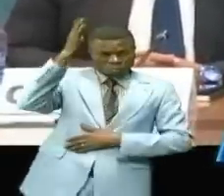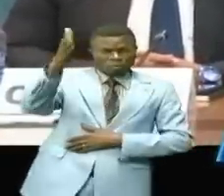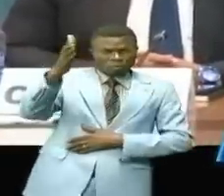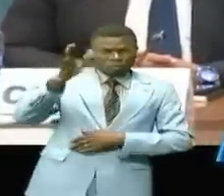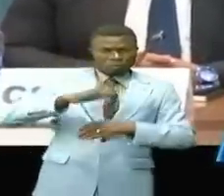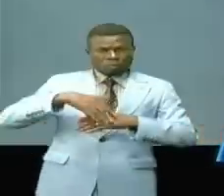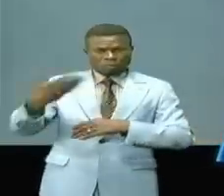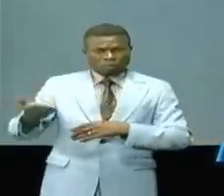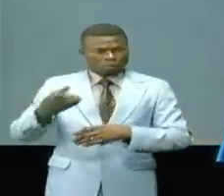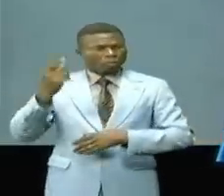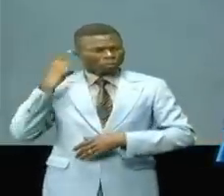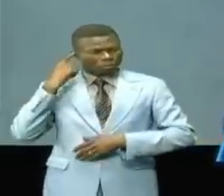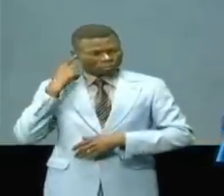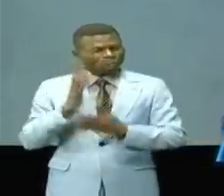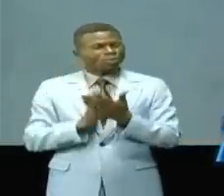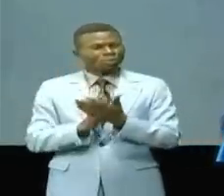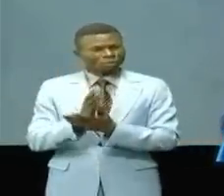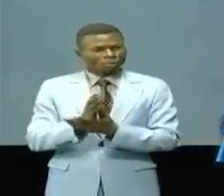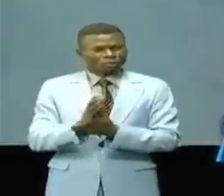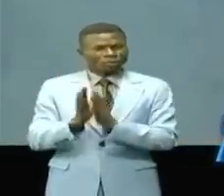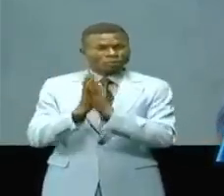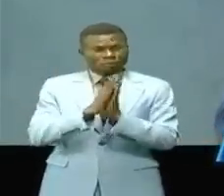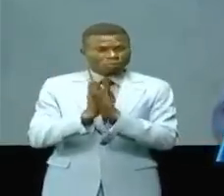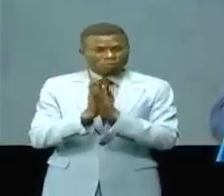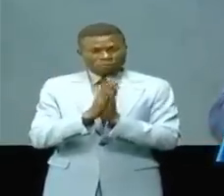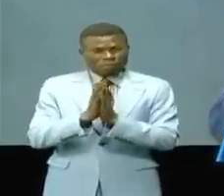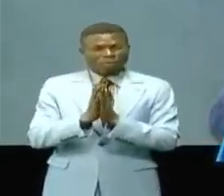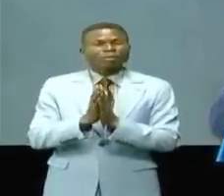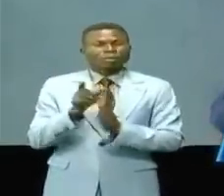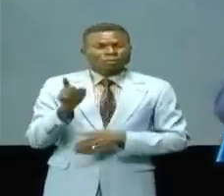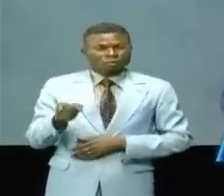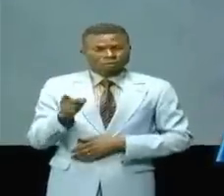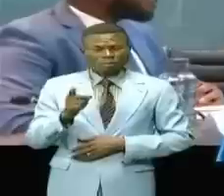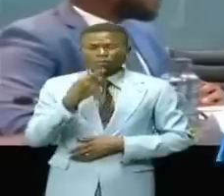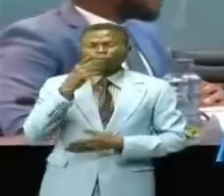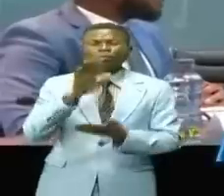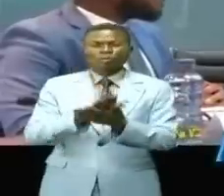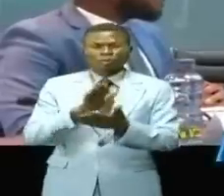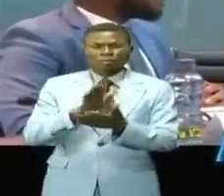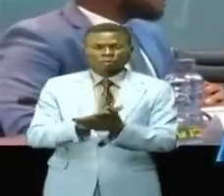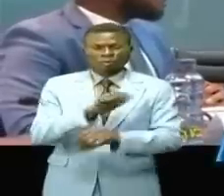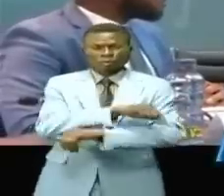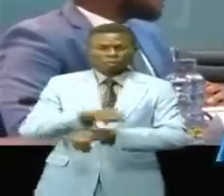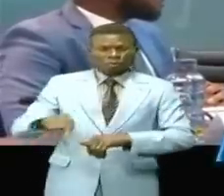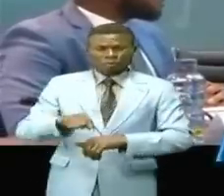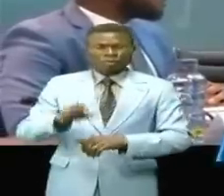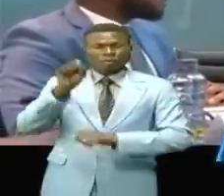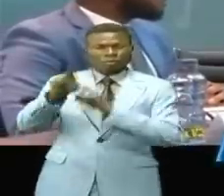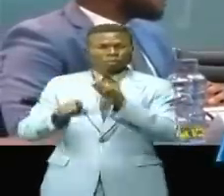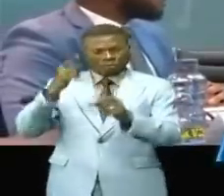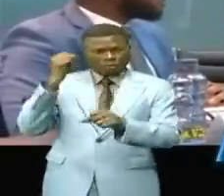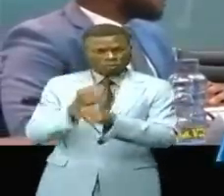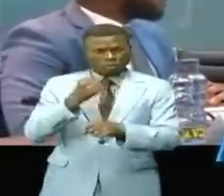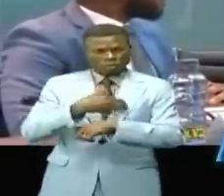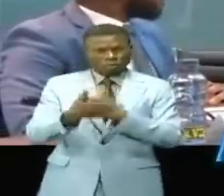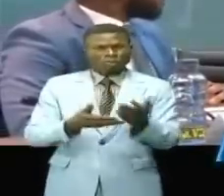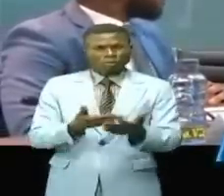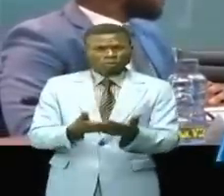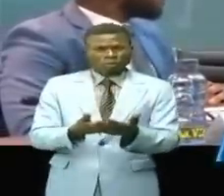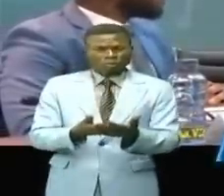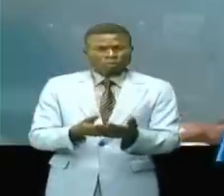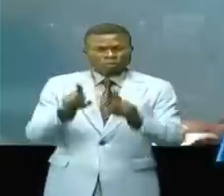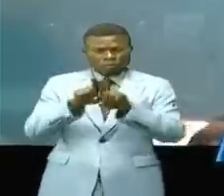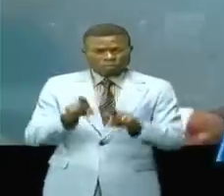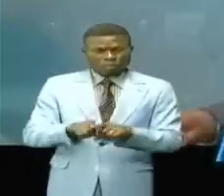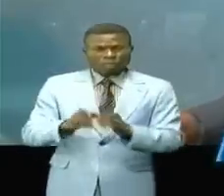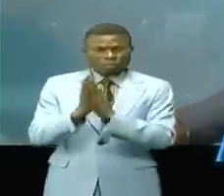Après une écoute soutenue, le patron de l'économie nationale a remercié le cabinet d'audit pour le travail abattu. Il a